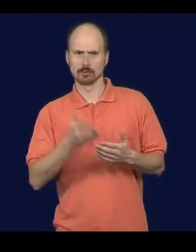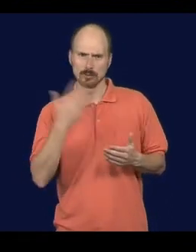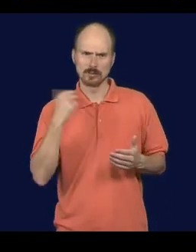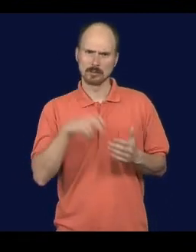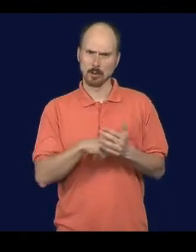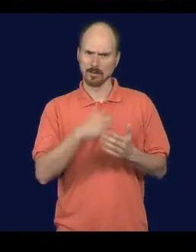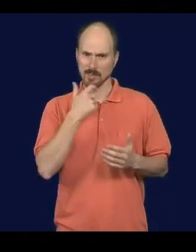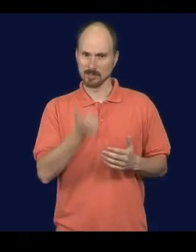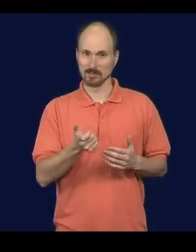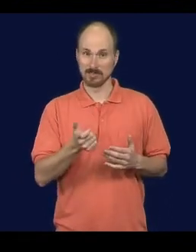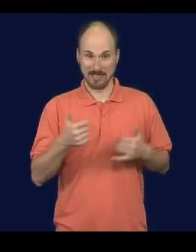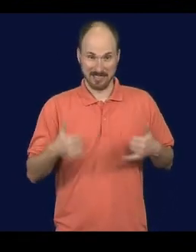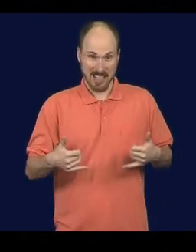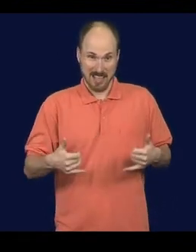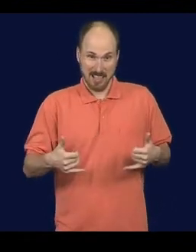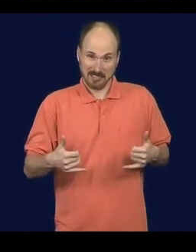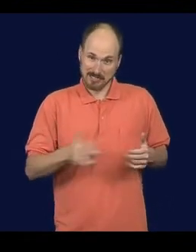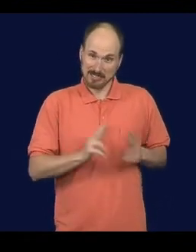taková